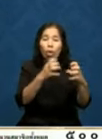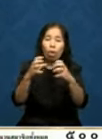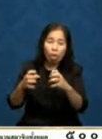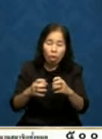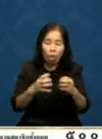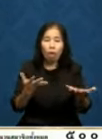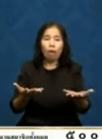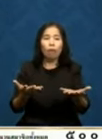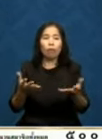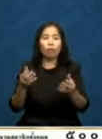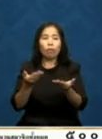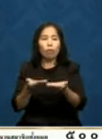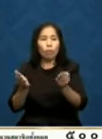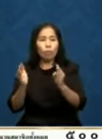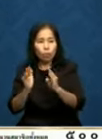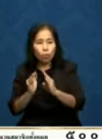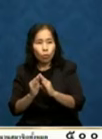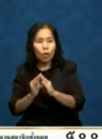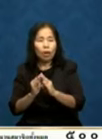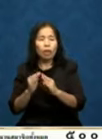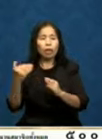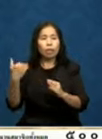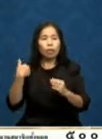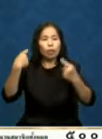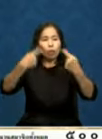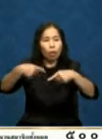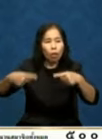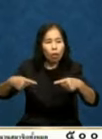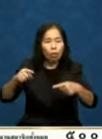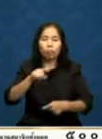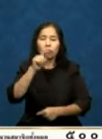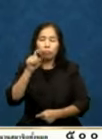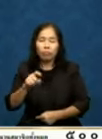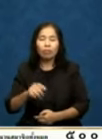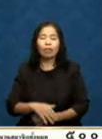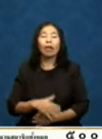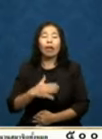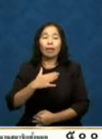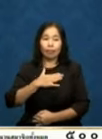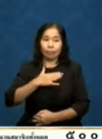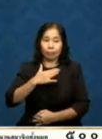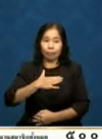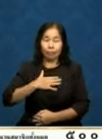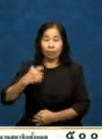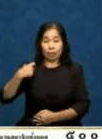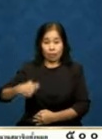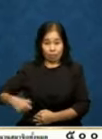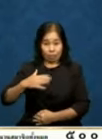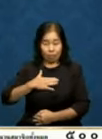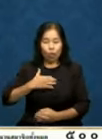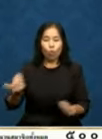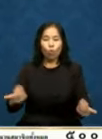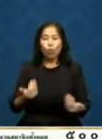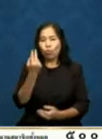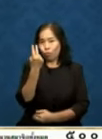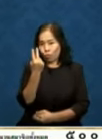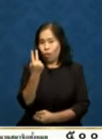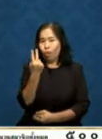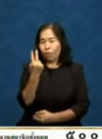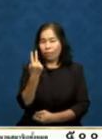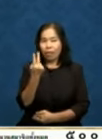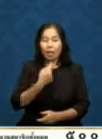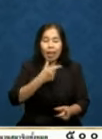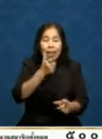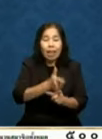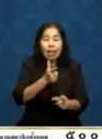ให้บ้านในครอบครัวเนี่ยจะต้องร้าวฉานกันหรือไม่ดิฉันนะคะในฐานะของคุณแม่ลูกสองนะคะที่เลี้ยงลูกด้วยวิ